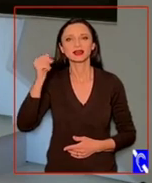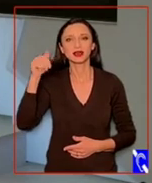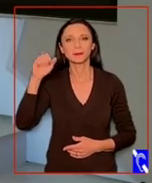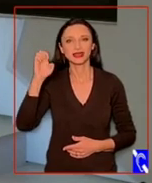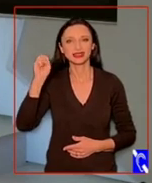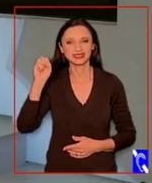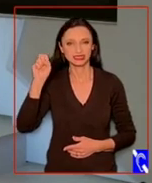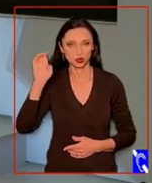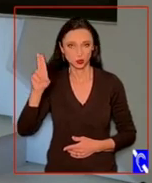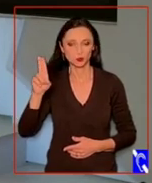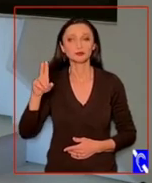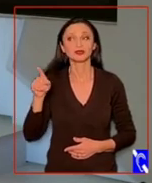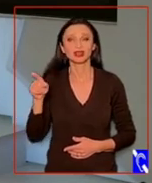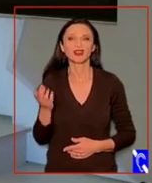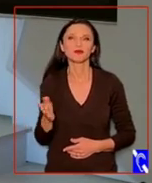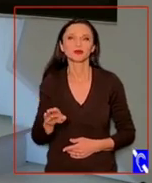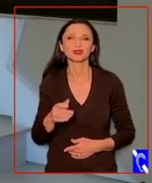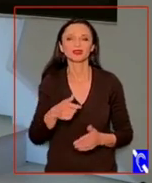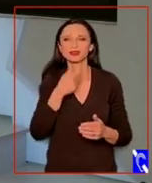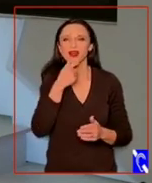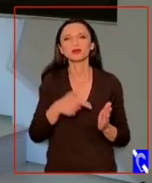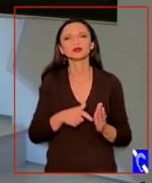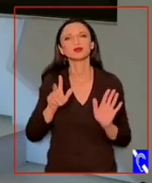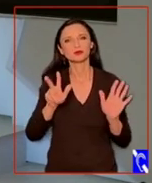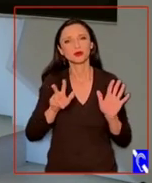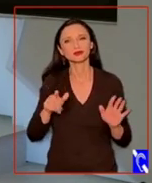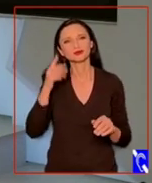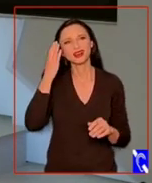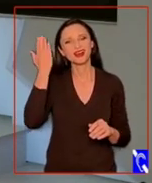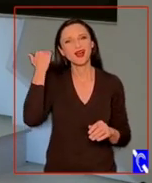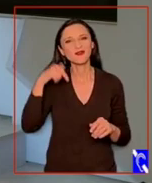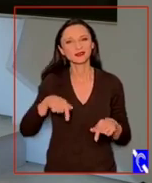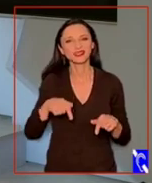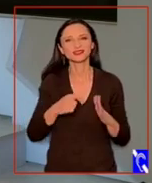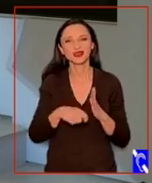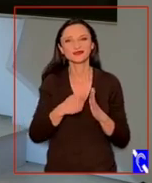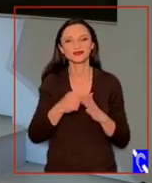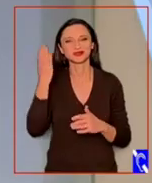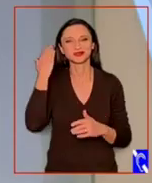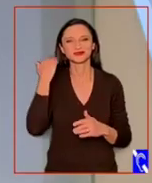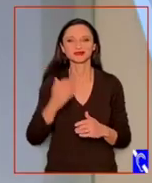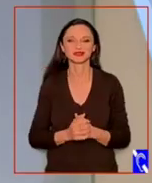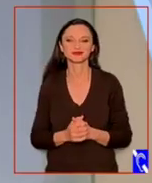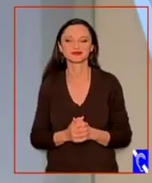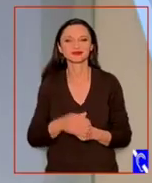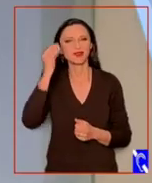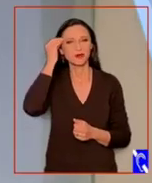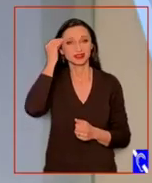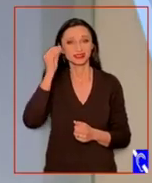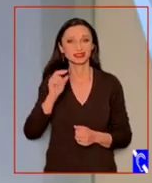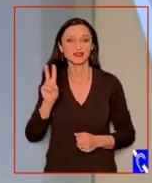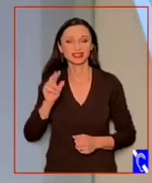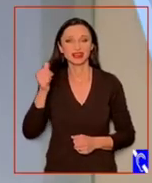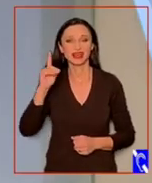plecat într-o altă lume în anul 2018, însă înainte de asta a fost adesea invitat în platoul nostru la Fără Prejudecăți. De altfel, vreau să vă